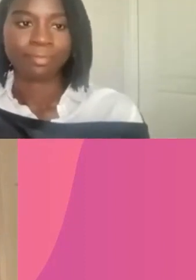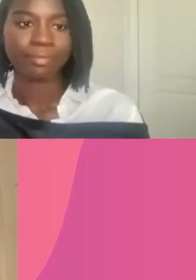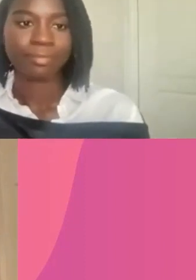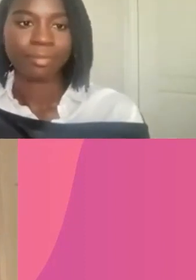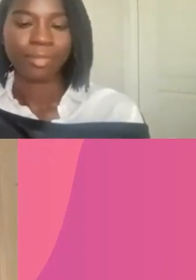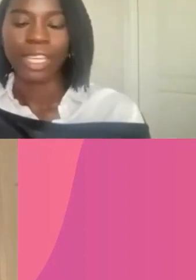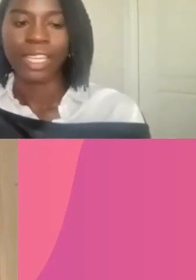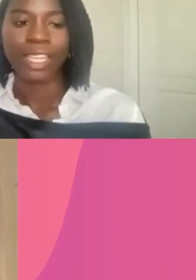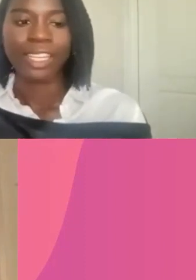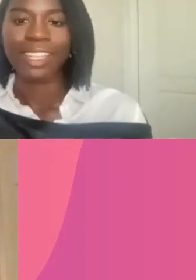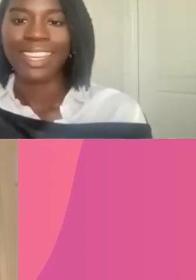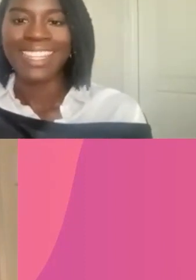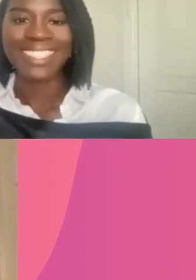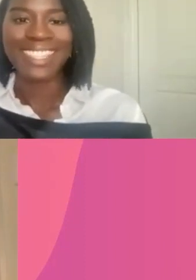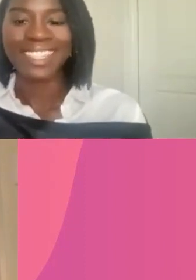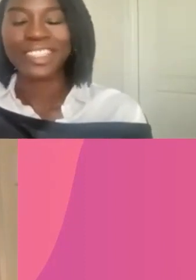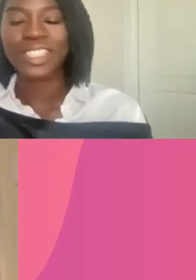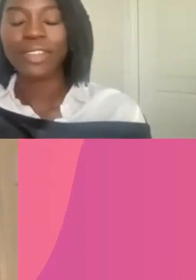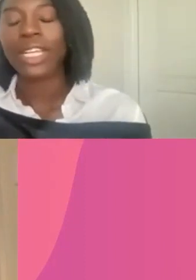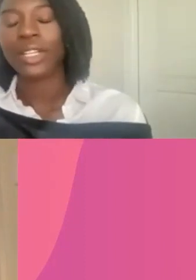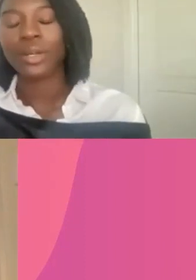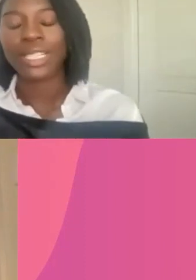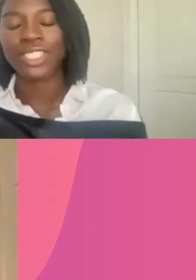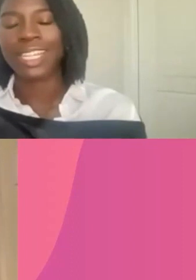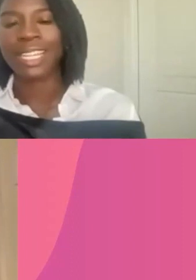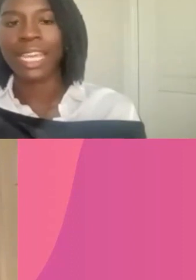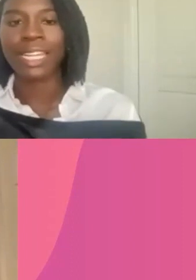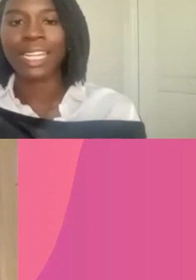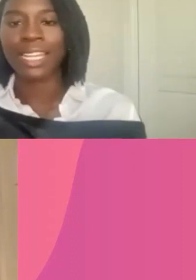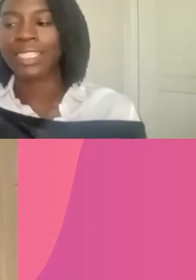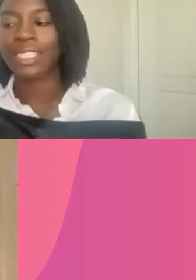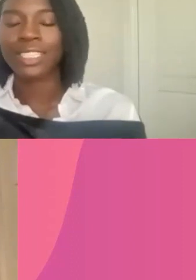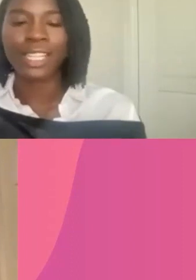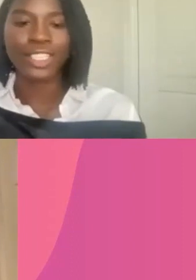qu'il y a de voir en fait toutes les lésions cérébrales.